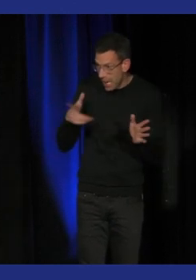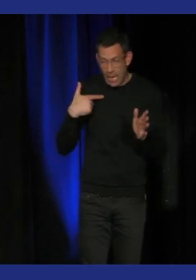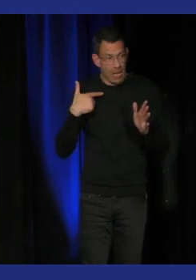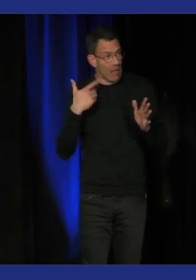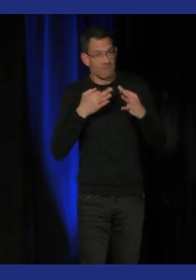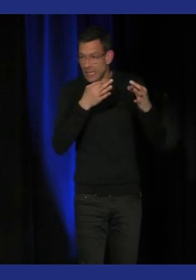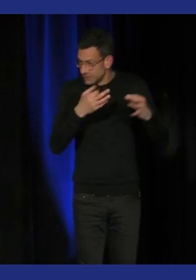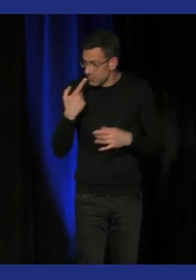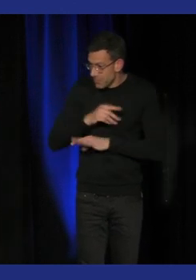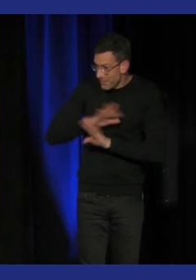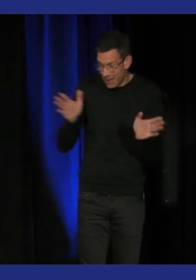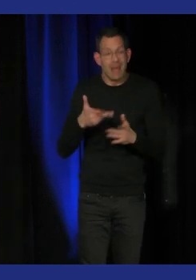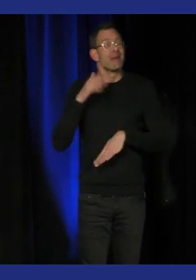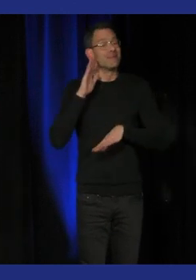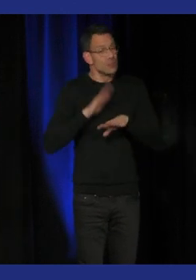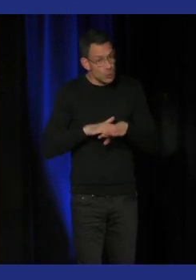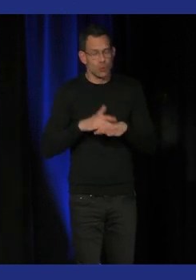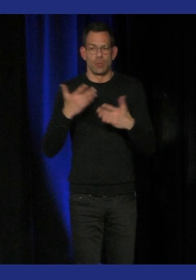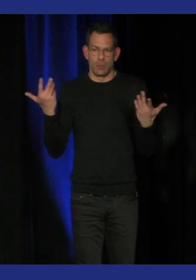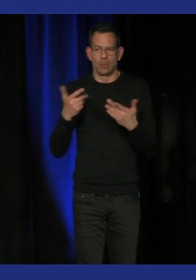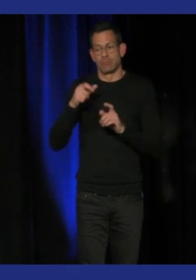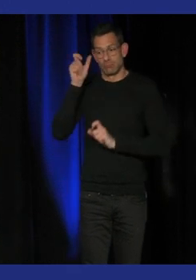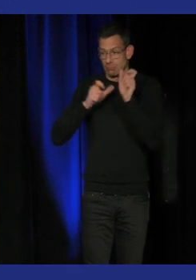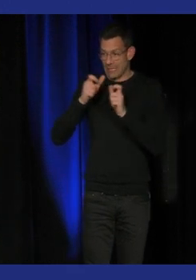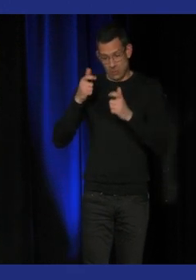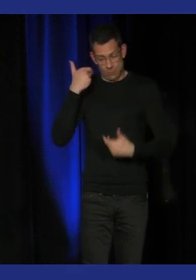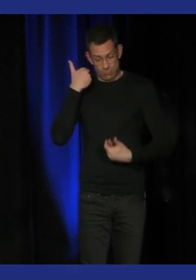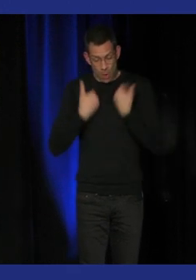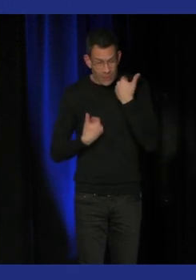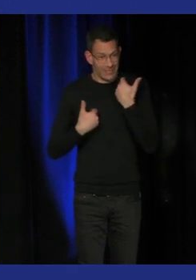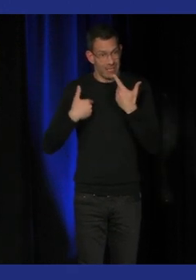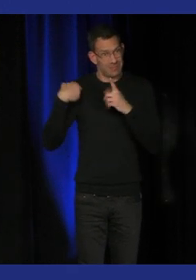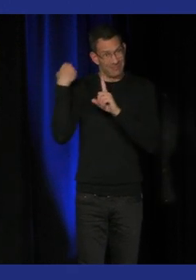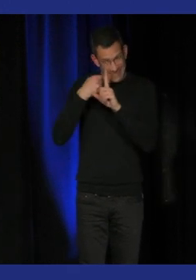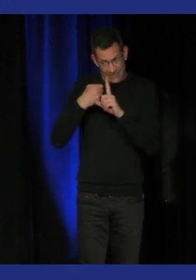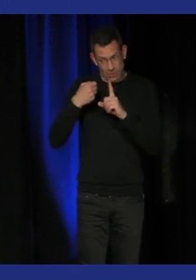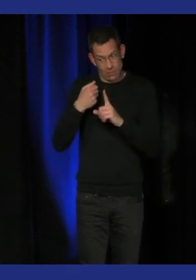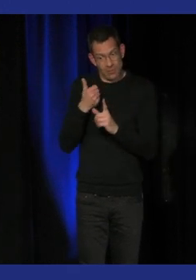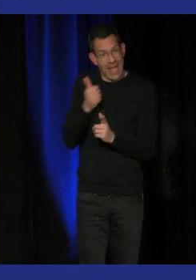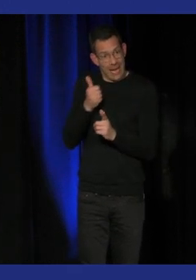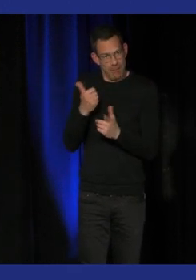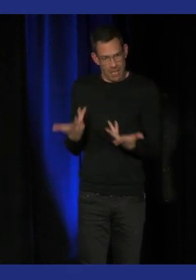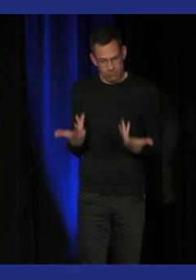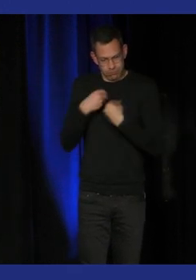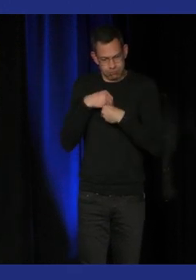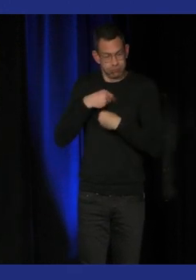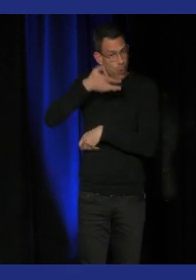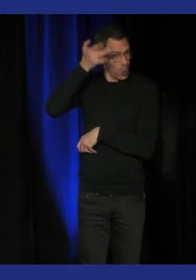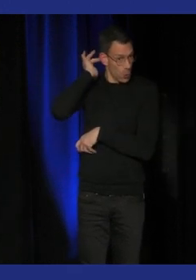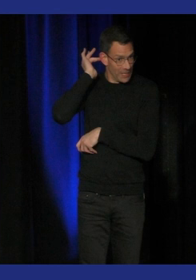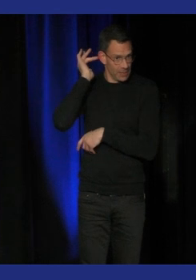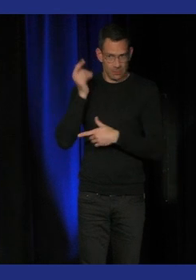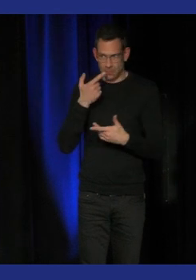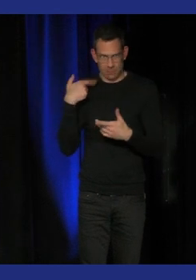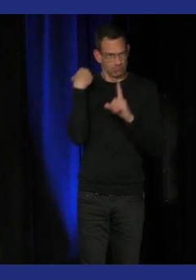du coup, des militants, militantes handi, queer, qui avaient les deux, qui se revendiquaient des